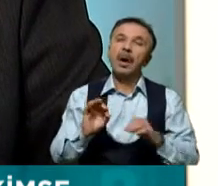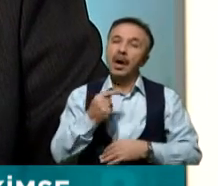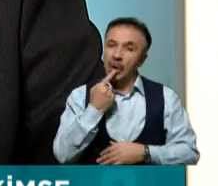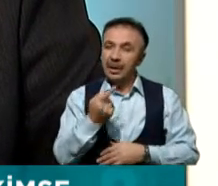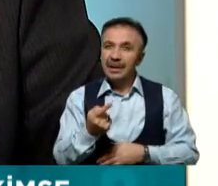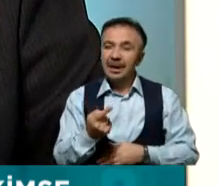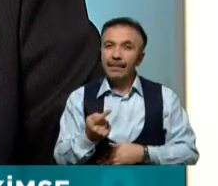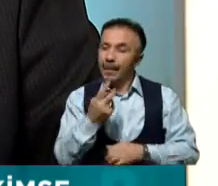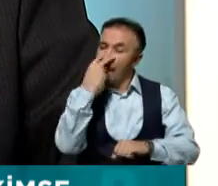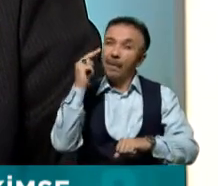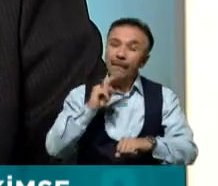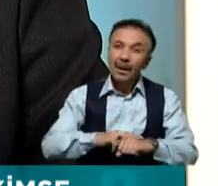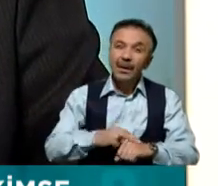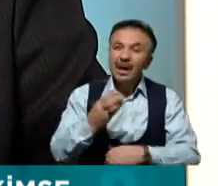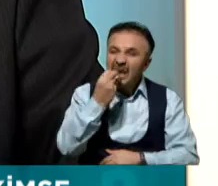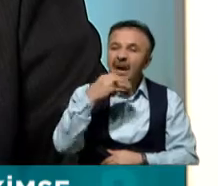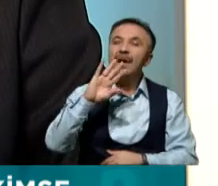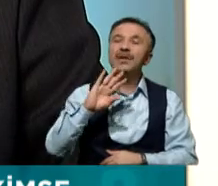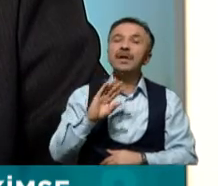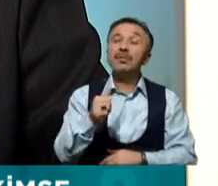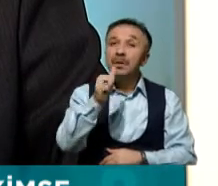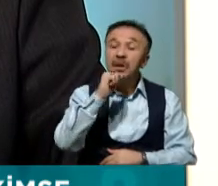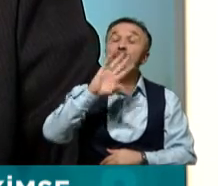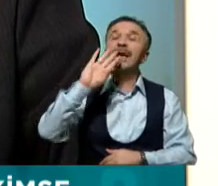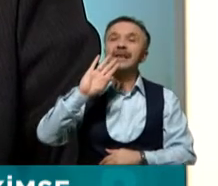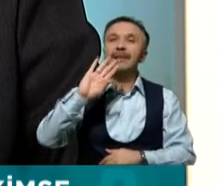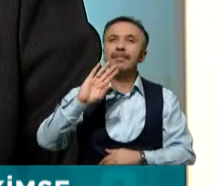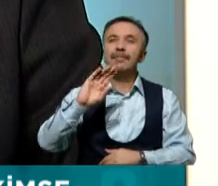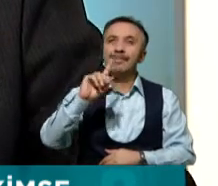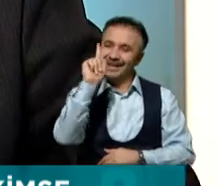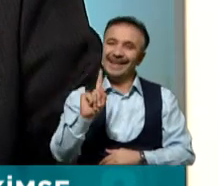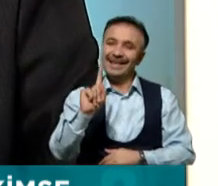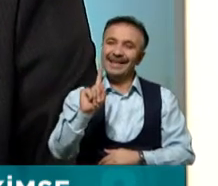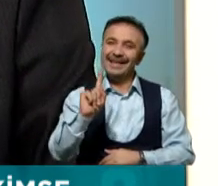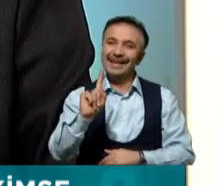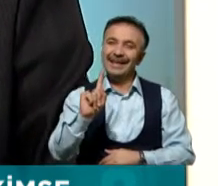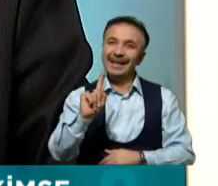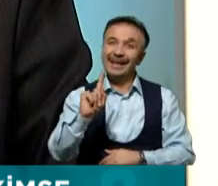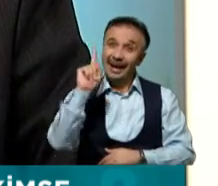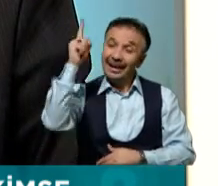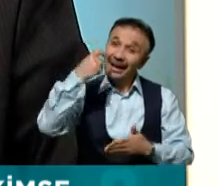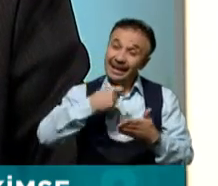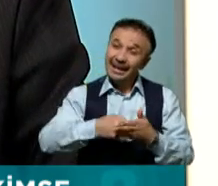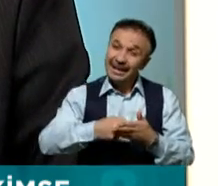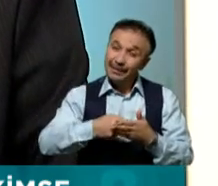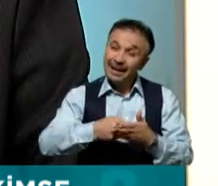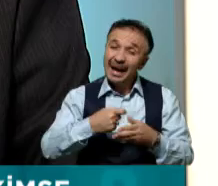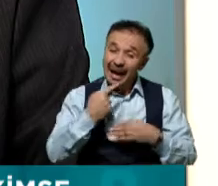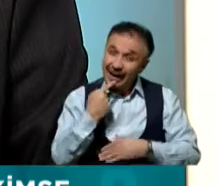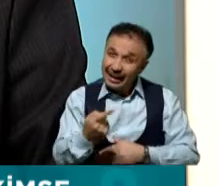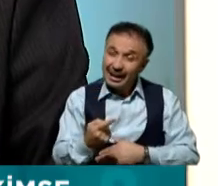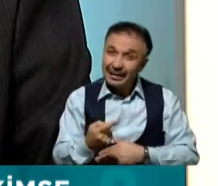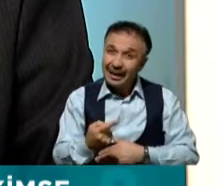vallahi yemeyeceğim, içmeyeceğim. Tek seferde. Tek seferde Allah'ın ismiyle buna bir yemin kefareti